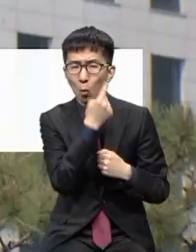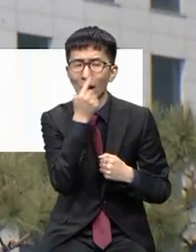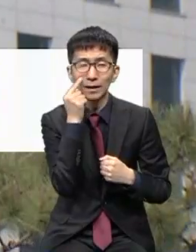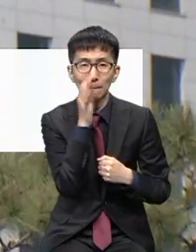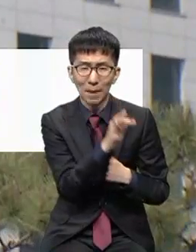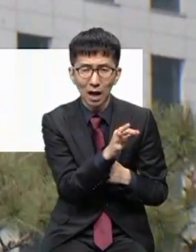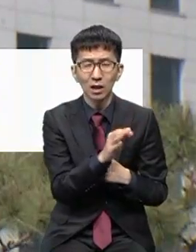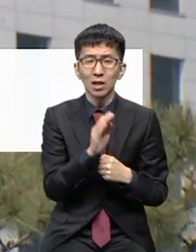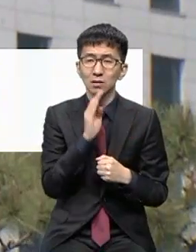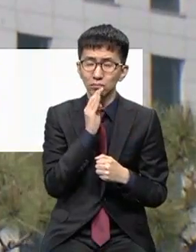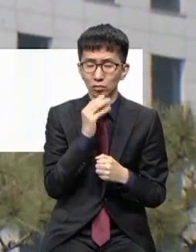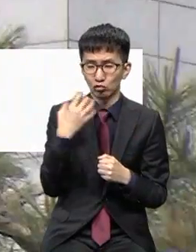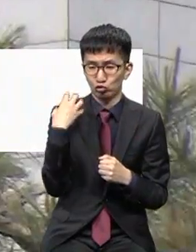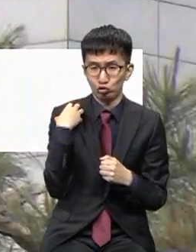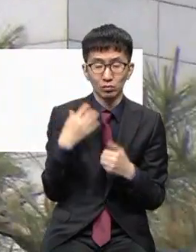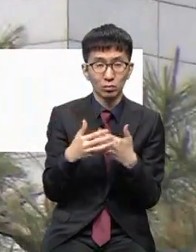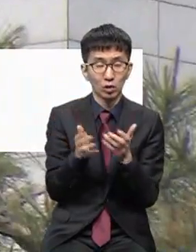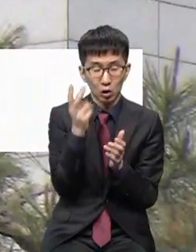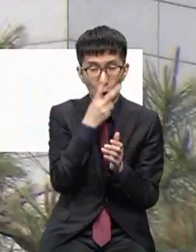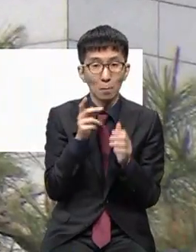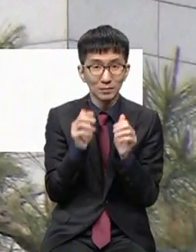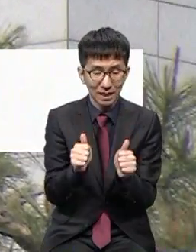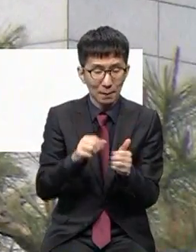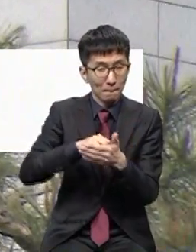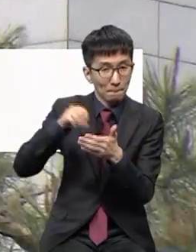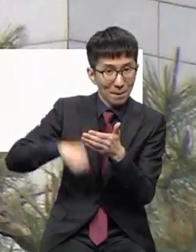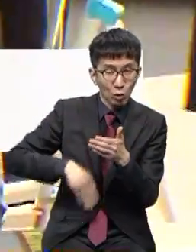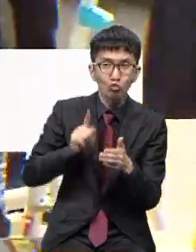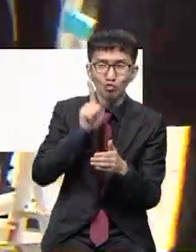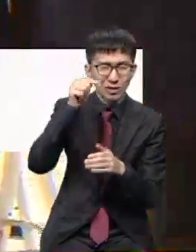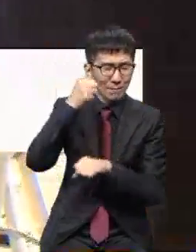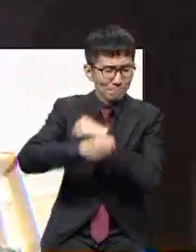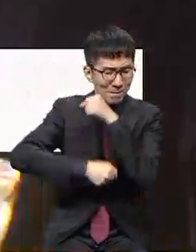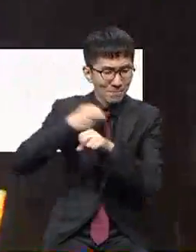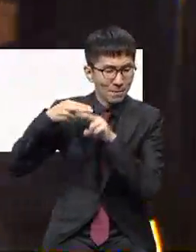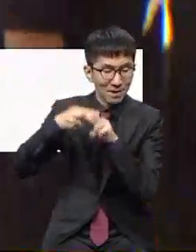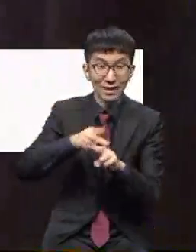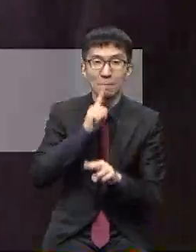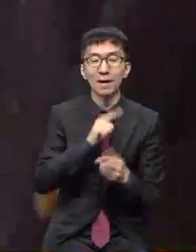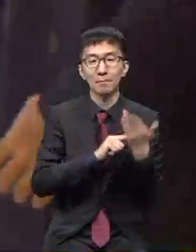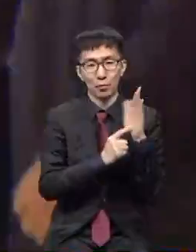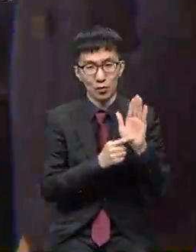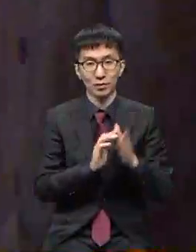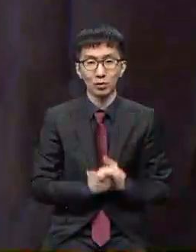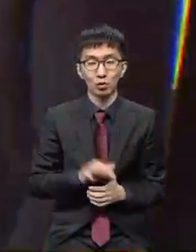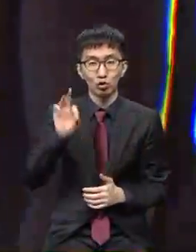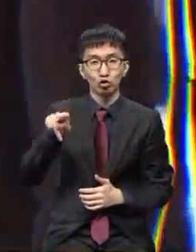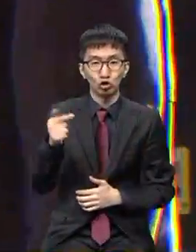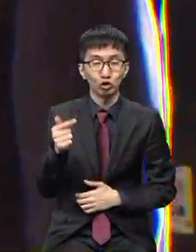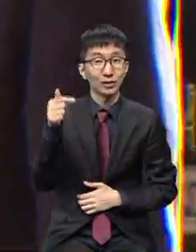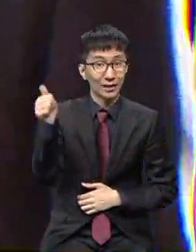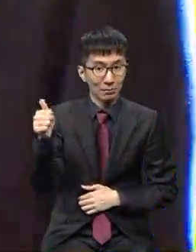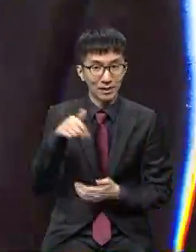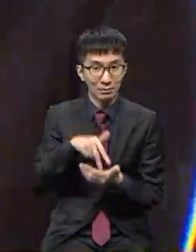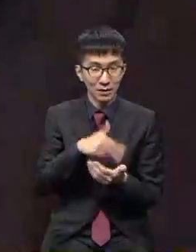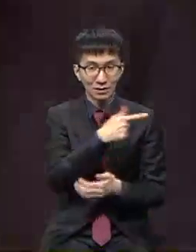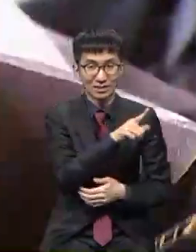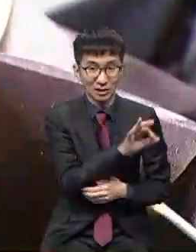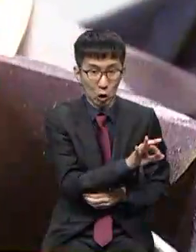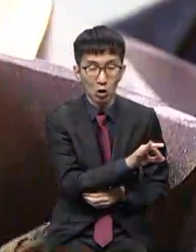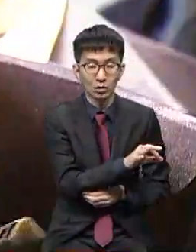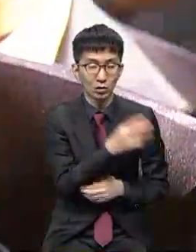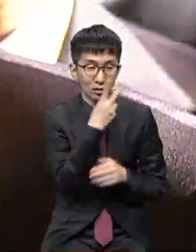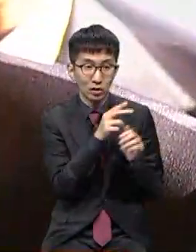윗선에서 강행했다는 의혹이 언론에 보도됐다는 이유입니다. 또 윤석열 검찰총장이 지난 6일 정 차장검사에